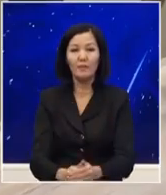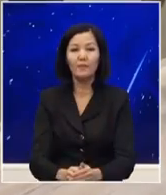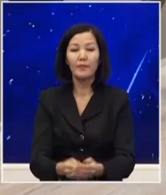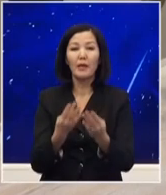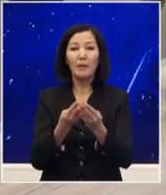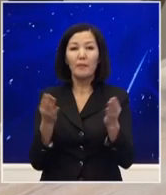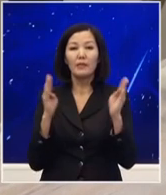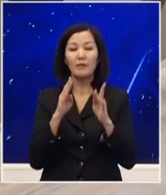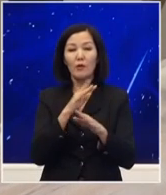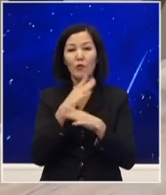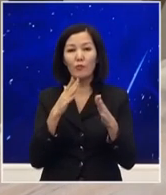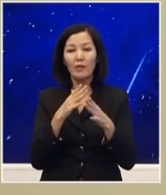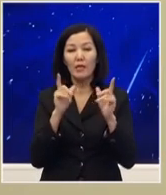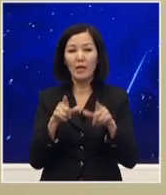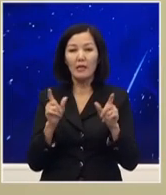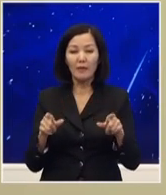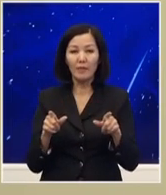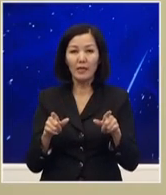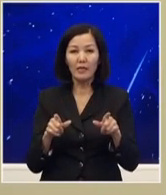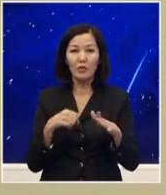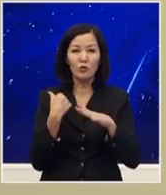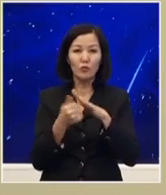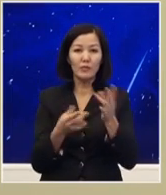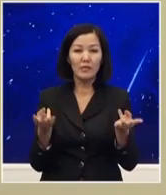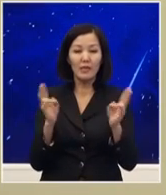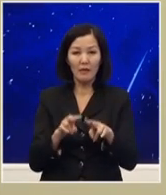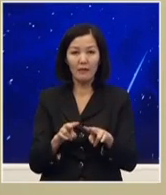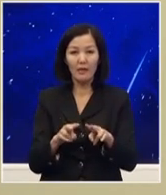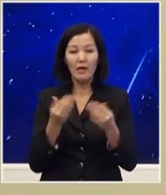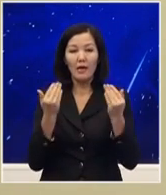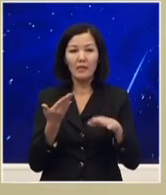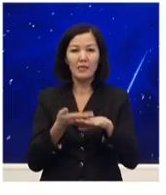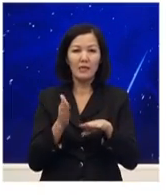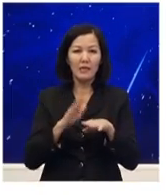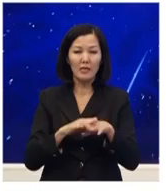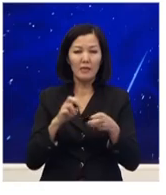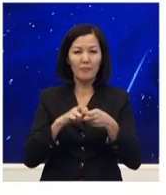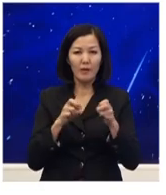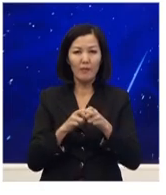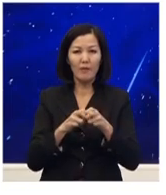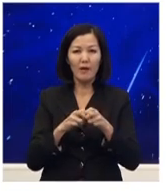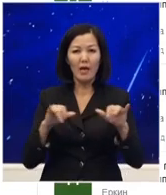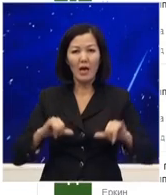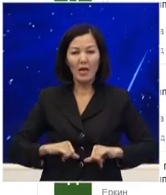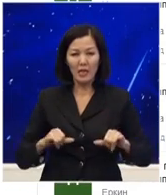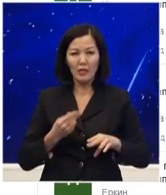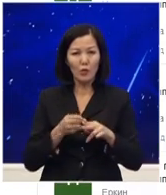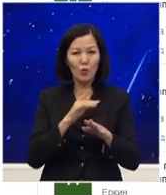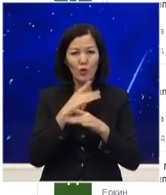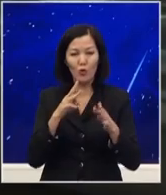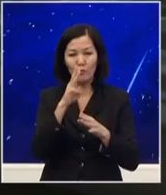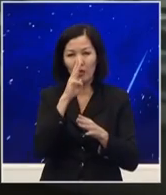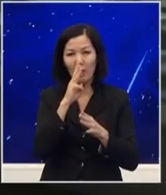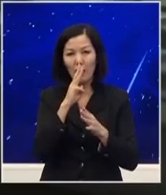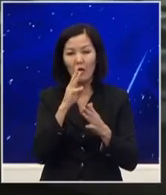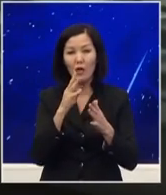Пандемия көптеген халықты қысқартуға шыратып, жұмыссыз қалдырды. Қысылтаян кезеңде алаяқтар тіптен көбейді. Олар жалақысы жоғары жұмыс ұсынып,